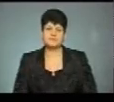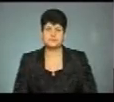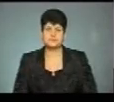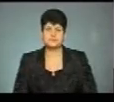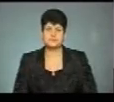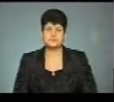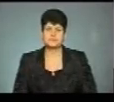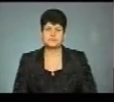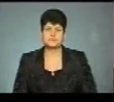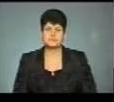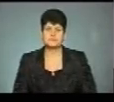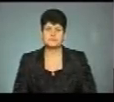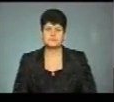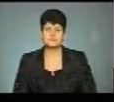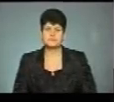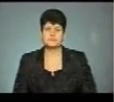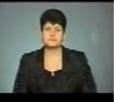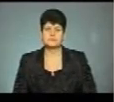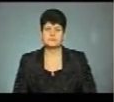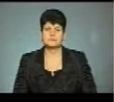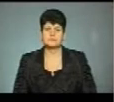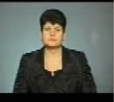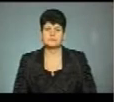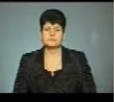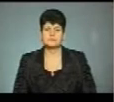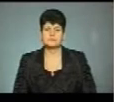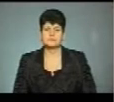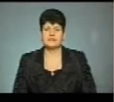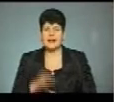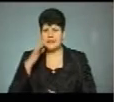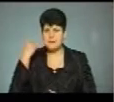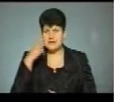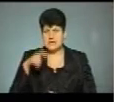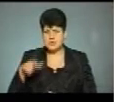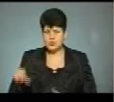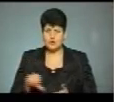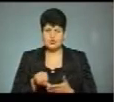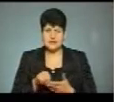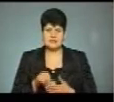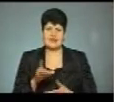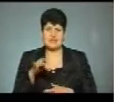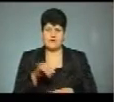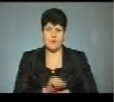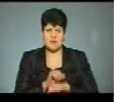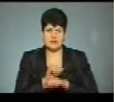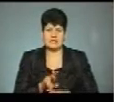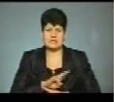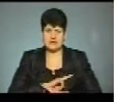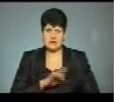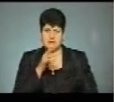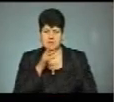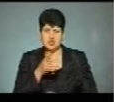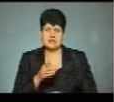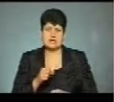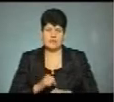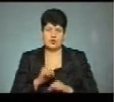Прокопів. Новини на Суспільному. Тернопіль. Небесна Сотня – учасники Євромайдану, які загинули під час Революції Гідності